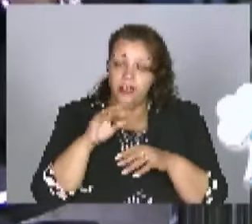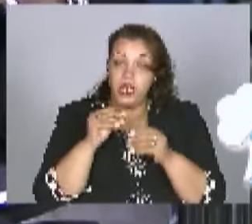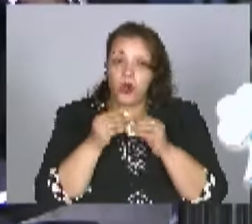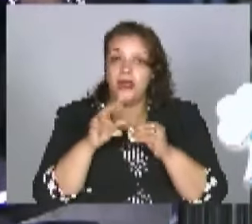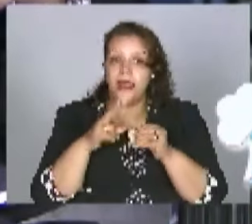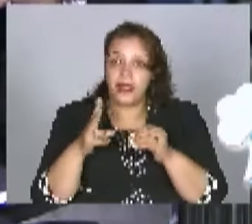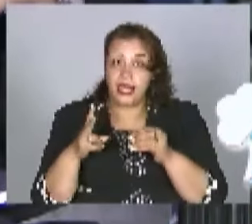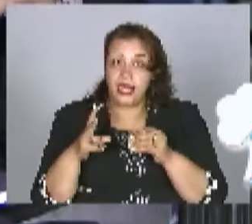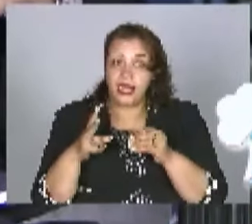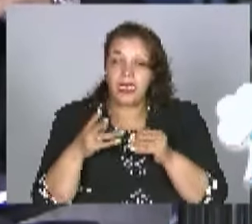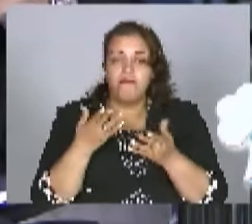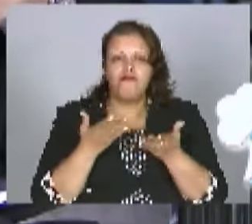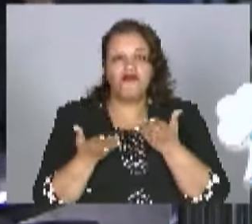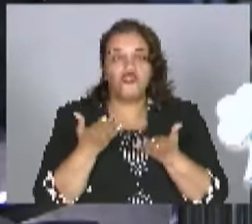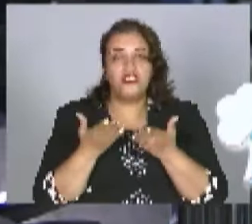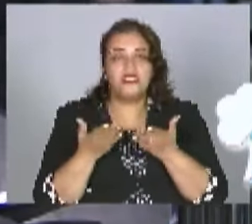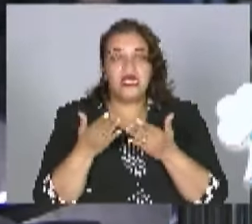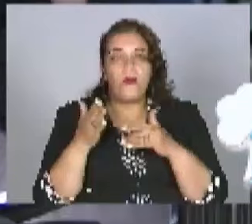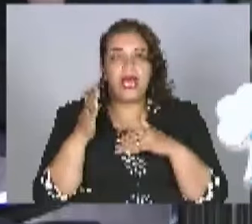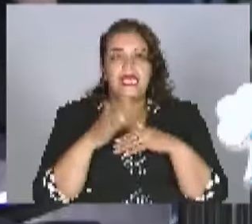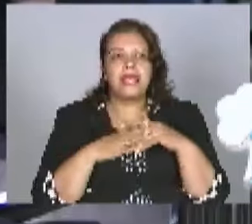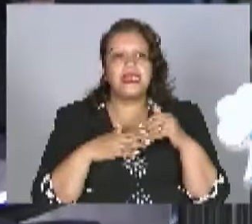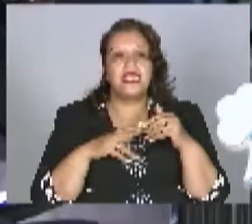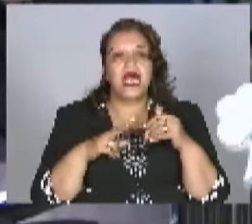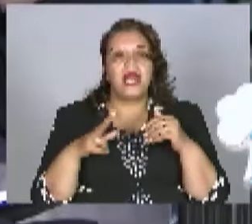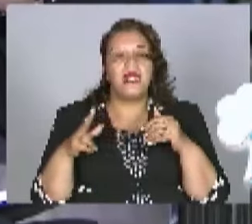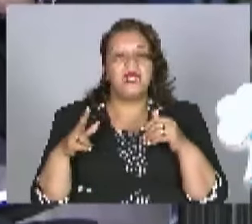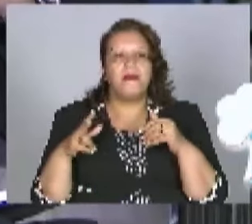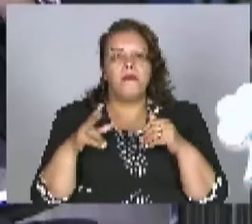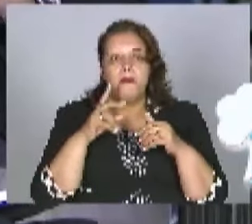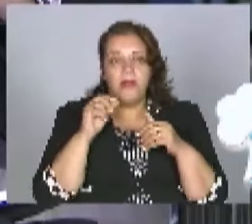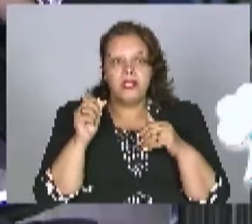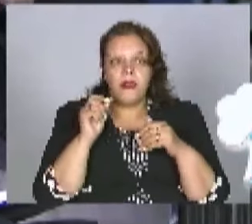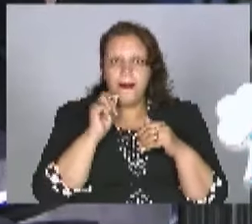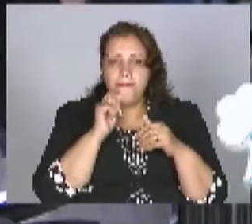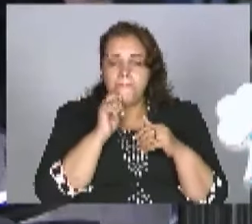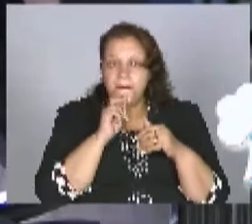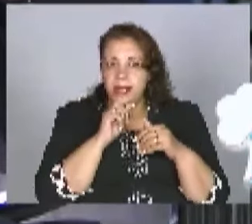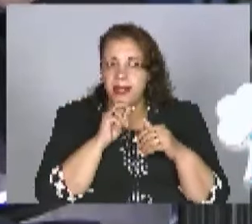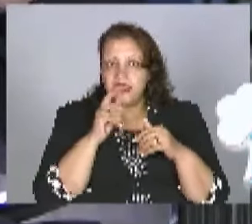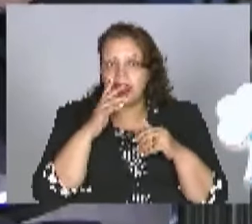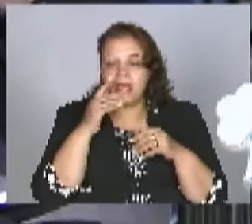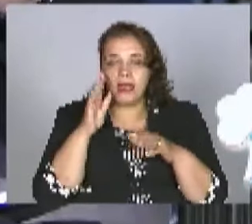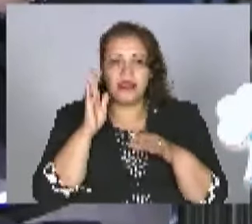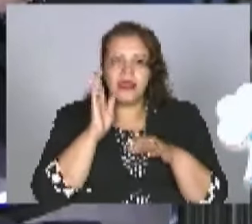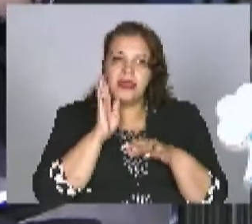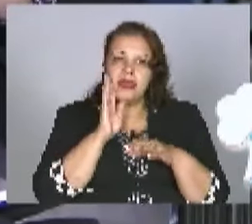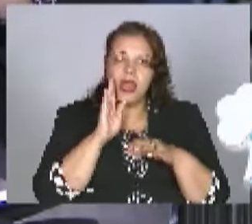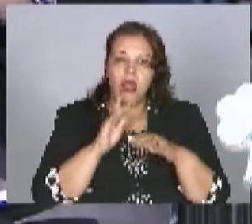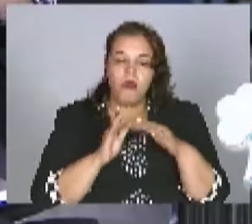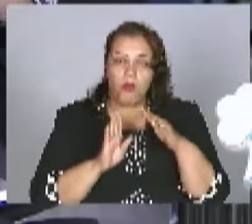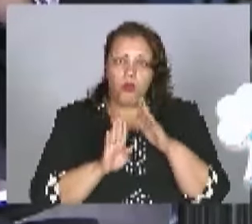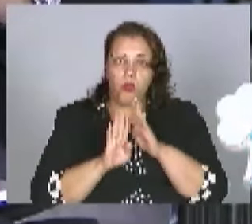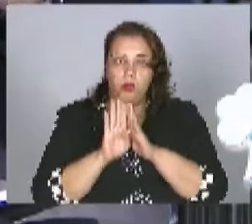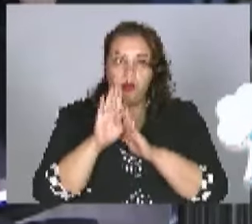نوع ومستوى التعليم مقارنه بالخطيب قد يولد فيها رعب